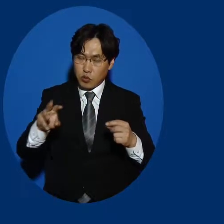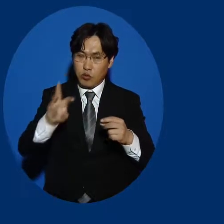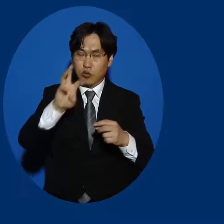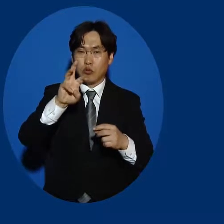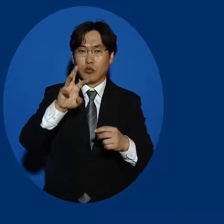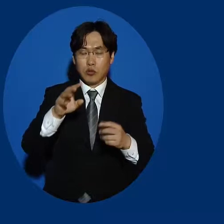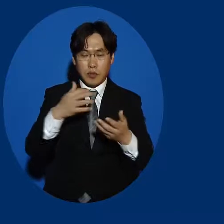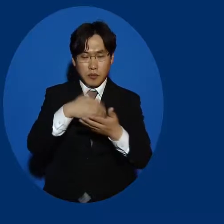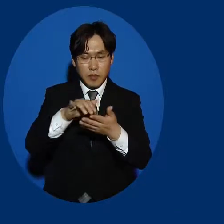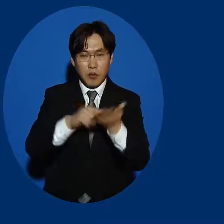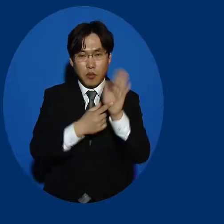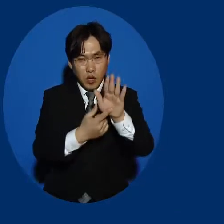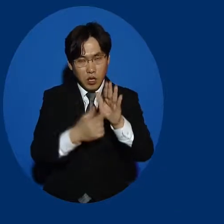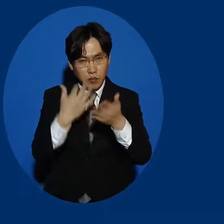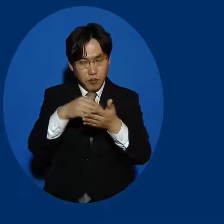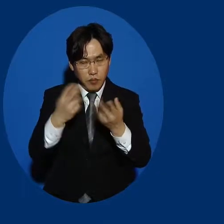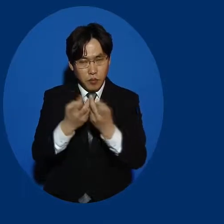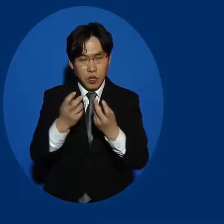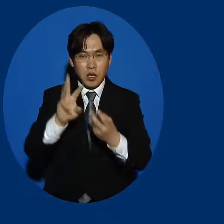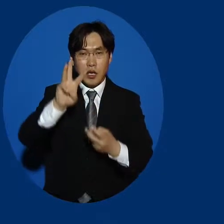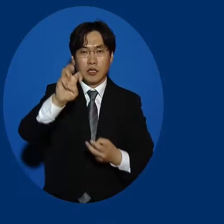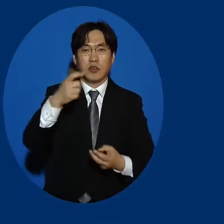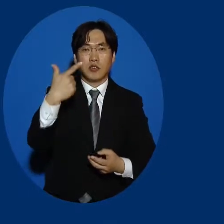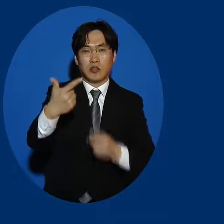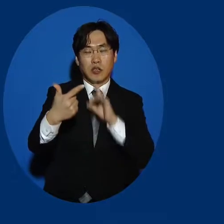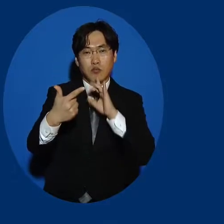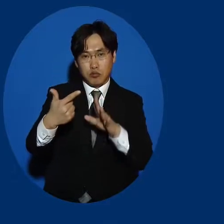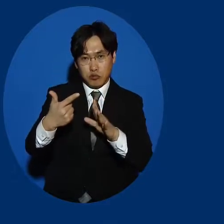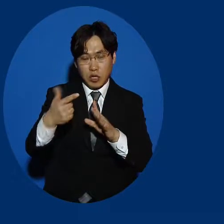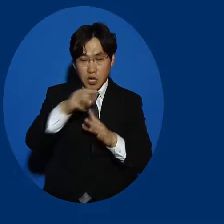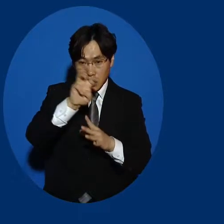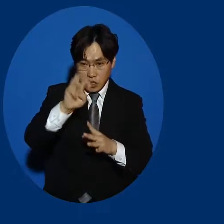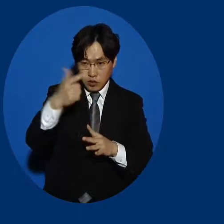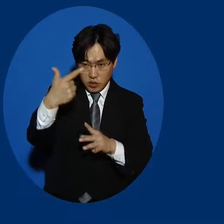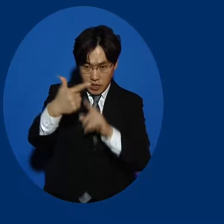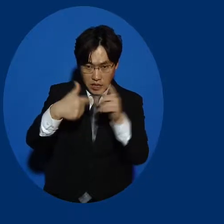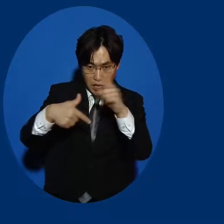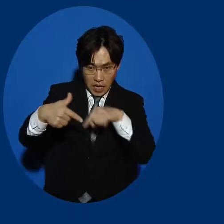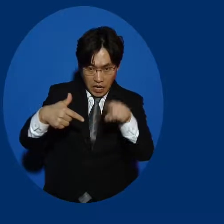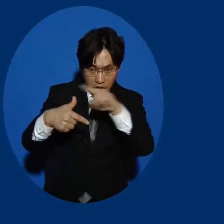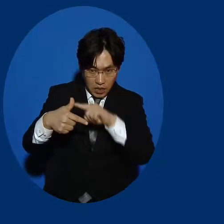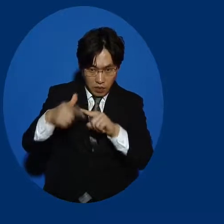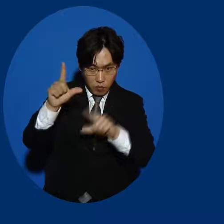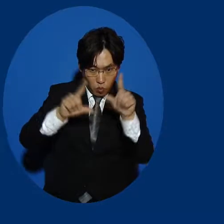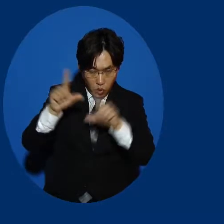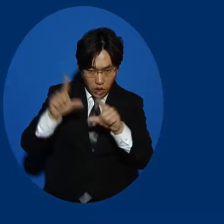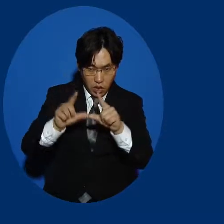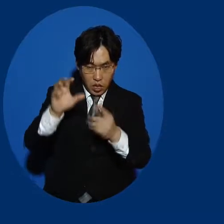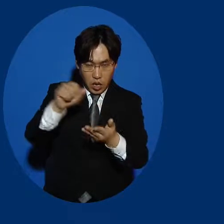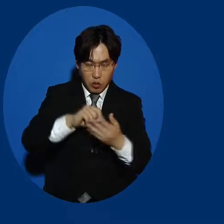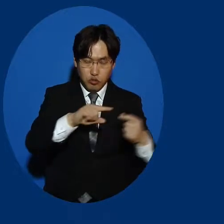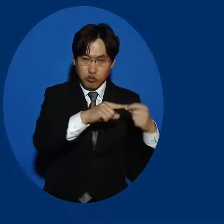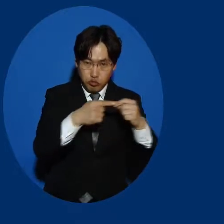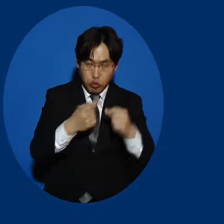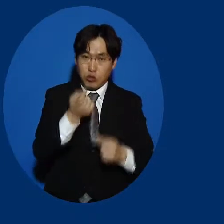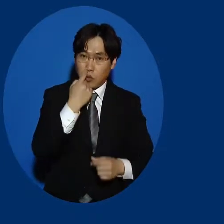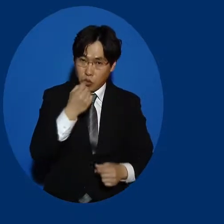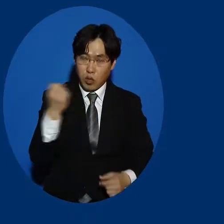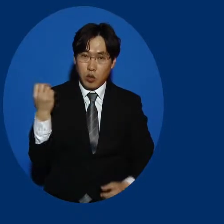63가지밖에 되지 않습니다. 그런데 그 63가지의 형태를 가지고 국어도 해야